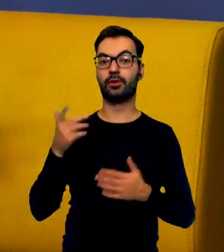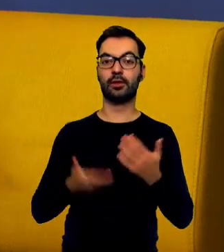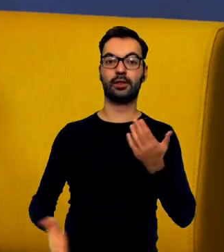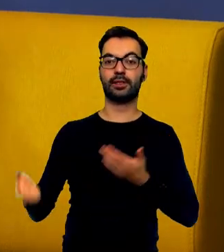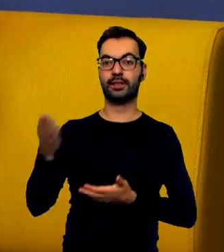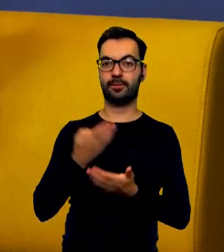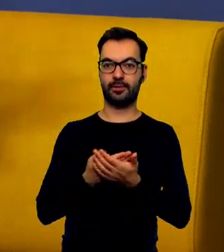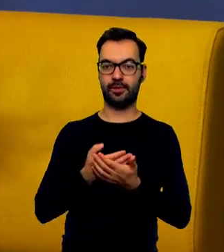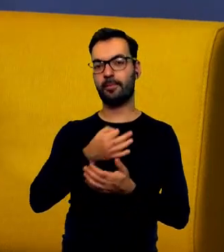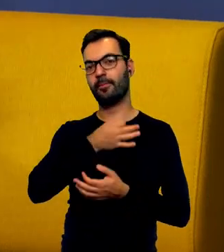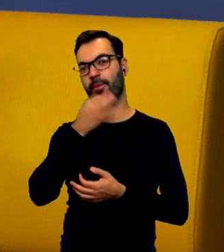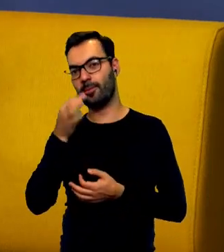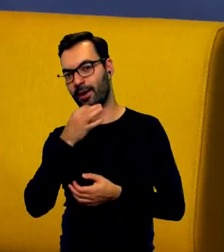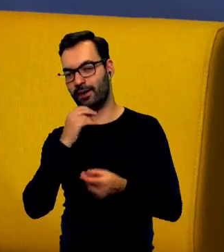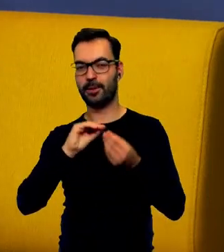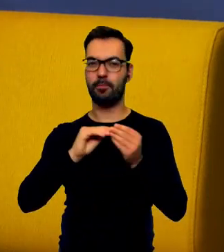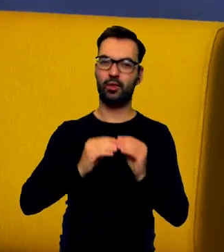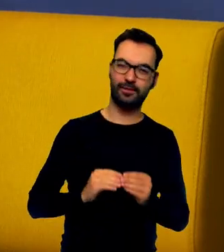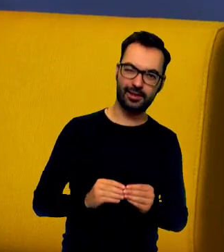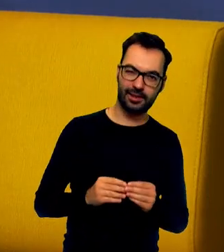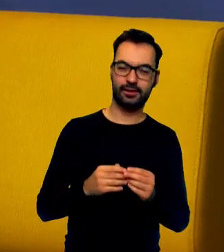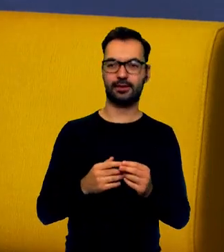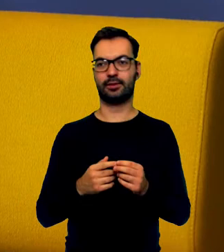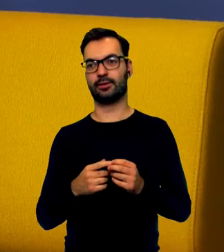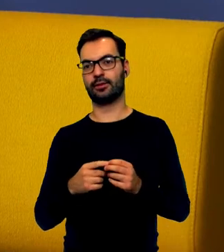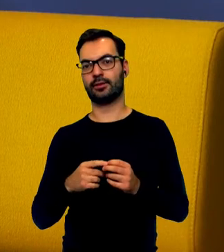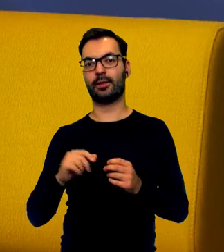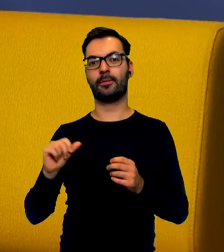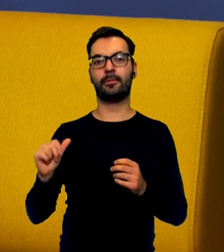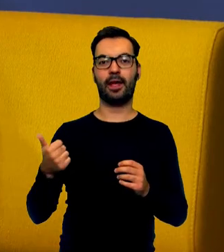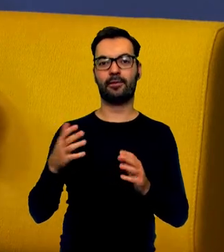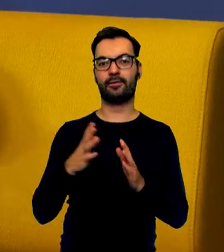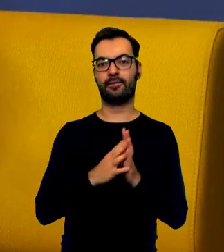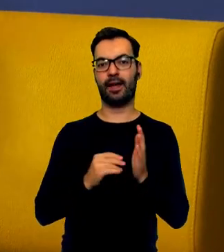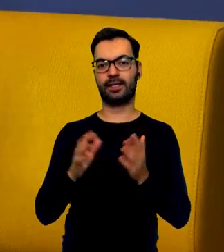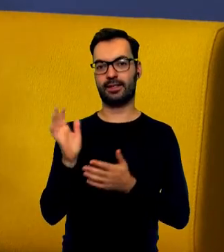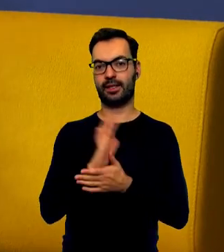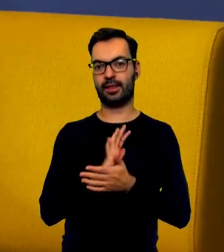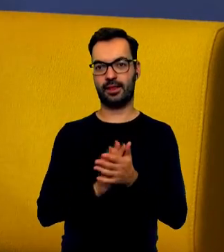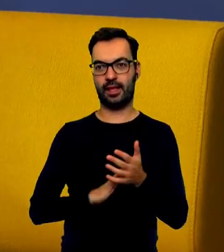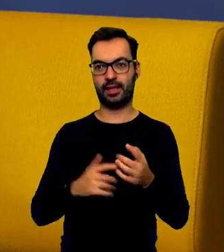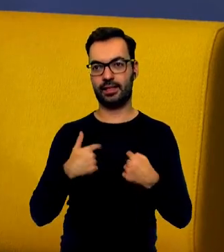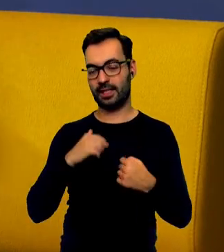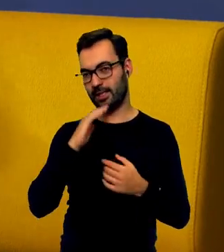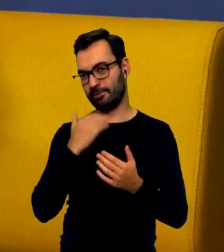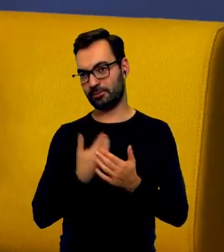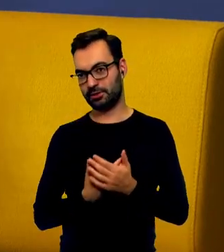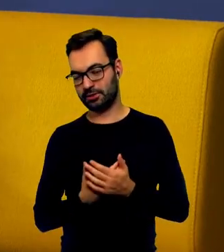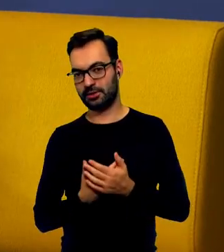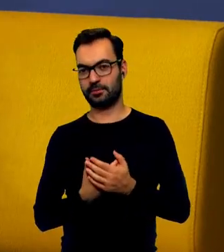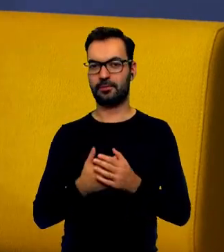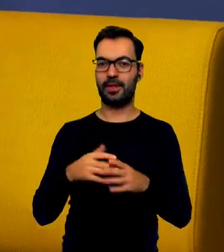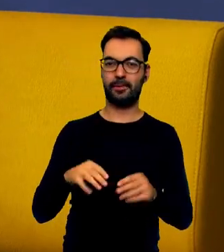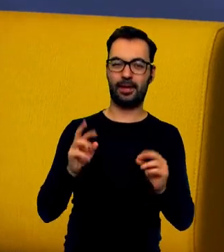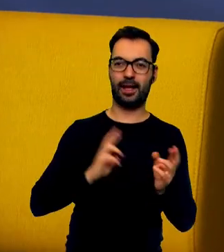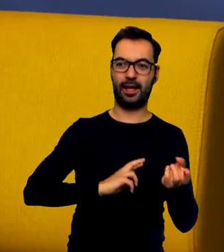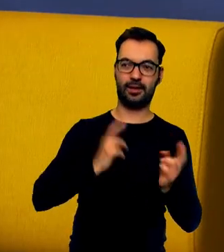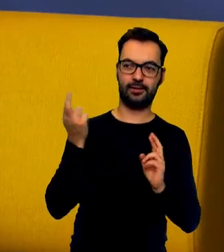zaproponowała różne poprawki, modyfikacje w pierwszej wersji tekstu, na co ja przyznam szczerze, że reagowałem na